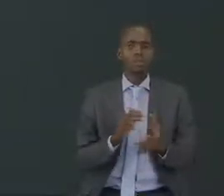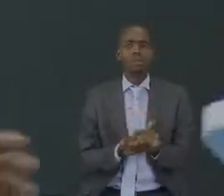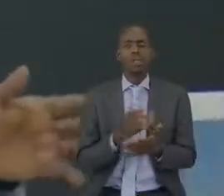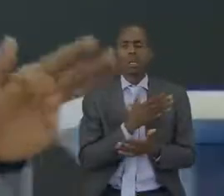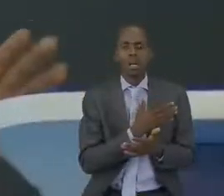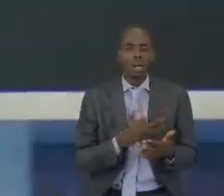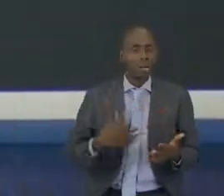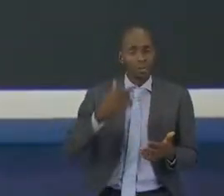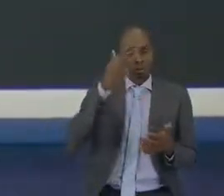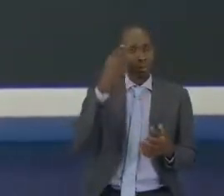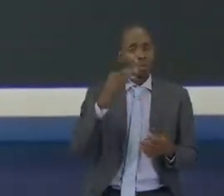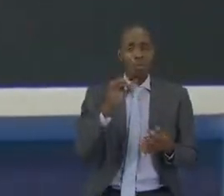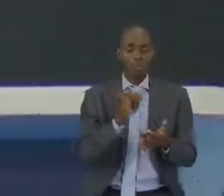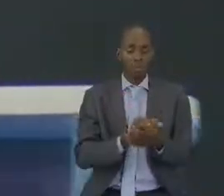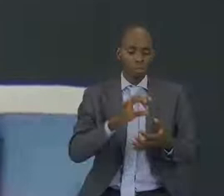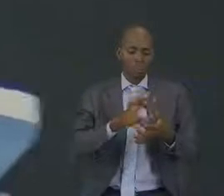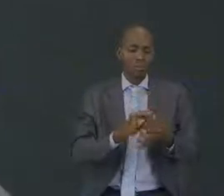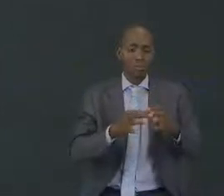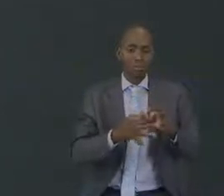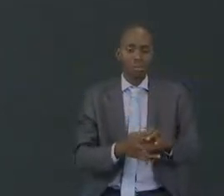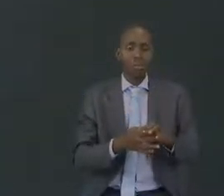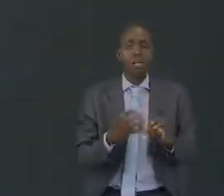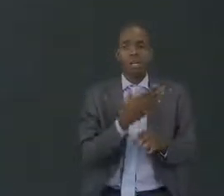et à cause des chaînes et des liens